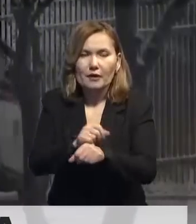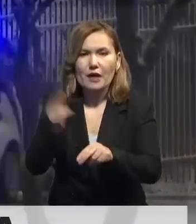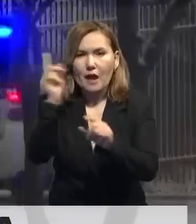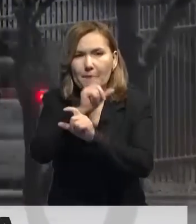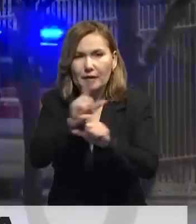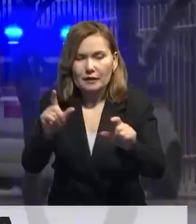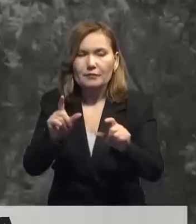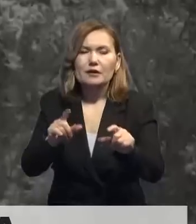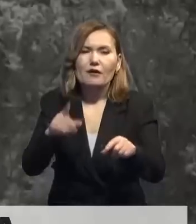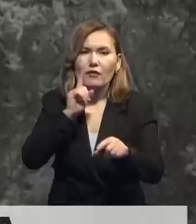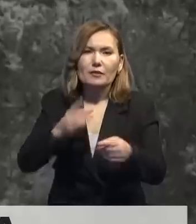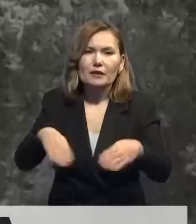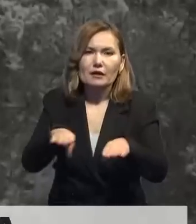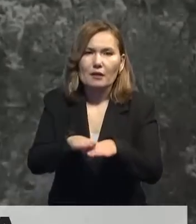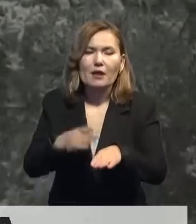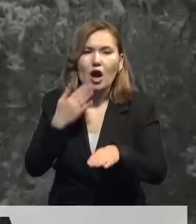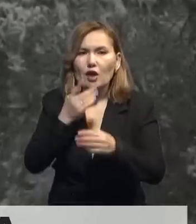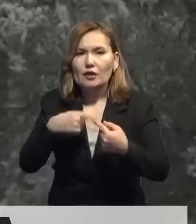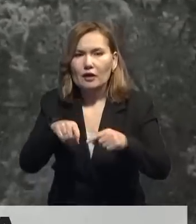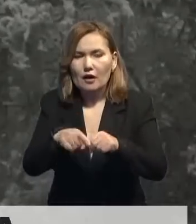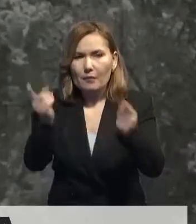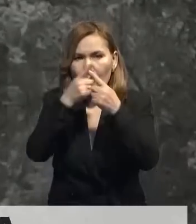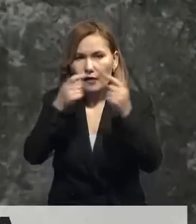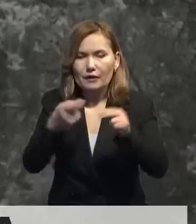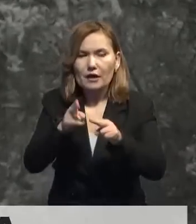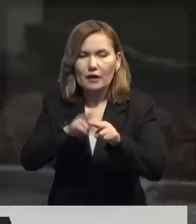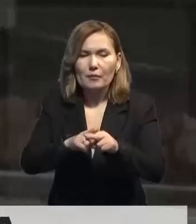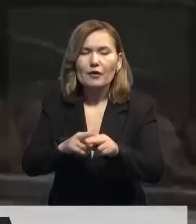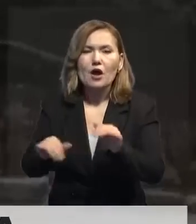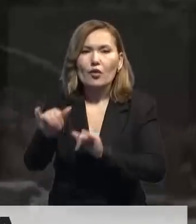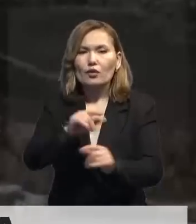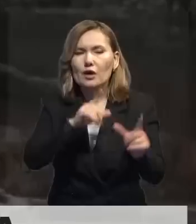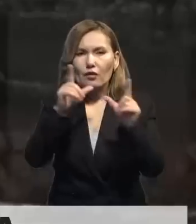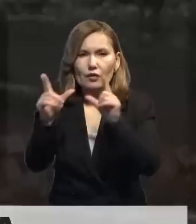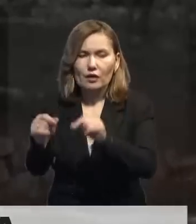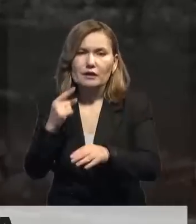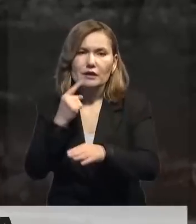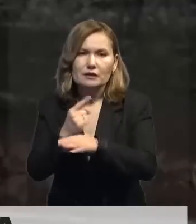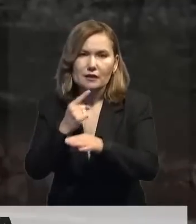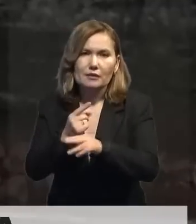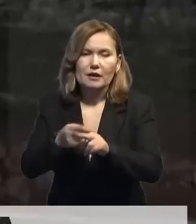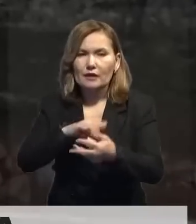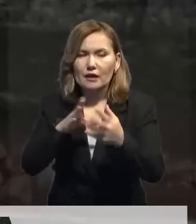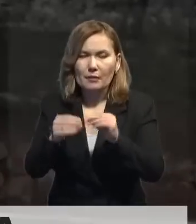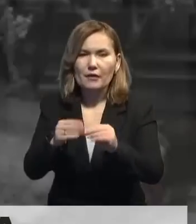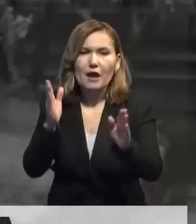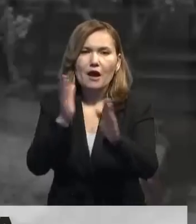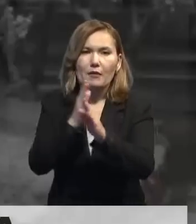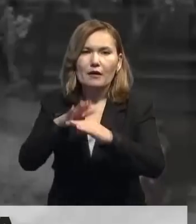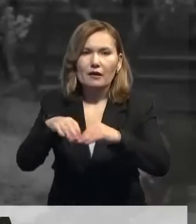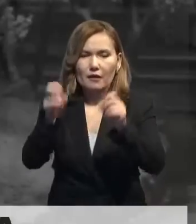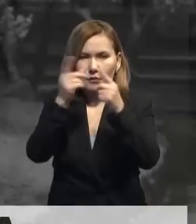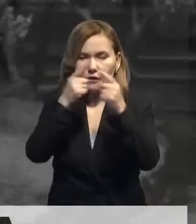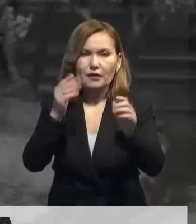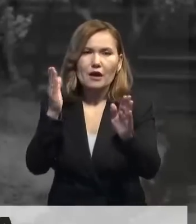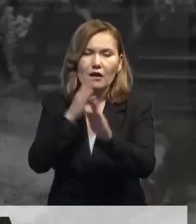мекемелері жабылды. Ұлттық қорғаныс агенттігі тұрғындарға аса қажеттілік болмаса көшеге шықпауға кеңес беруде. Метеорологтар қолайсыз ауа